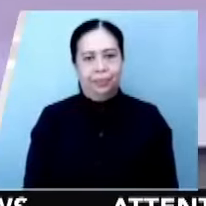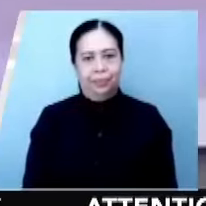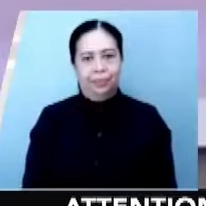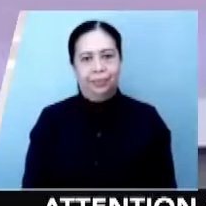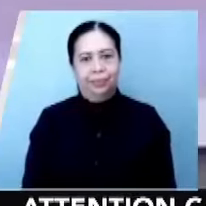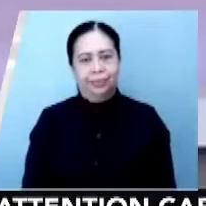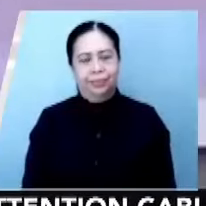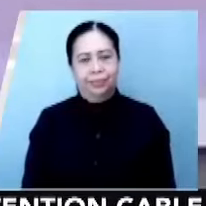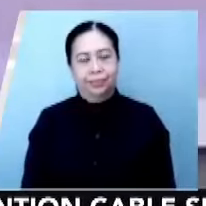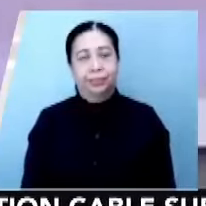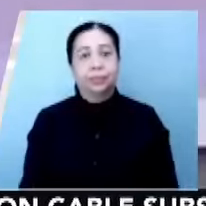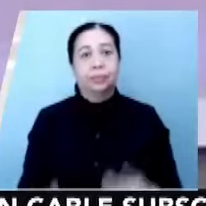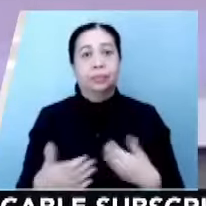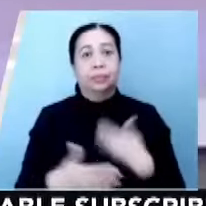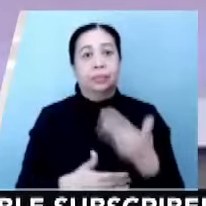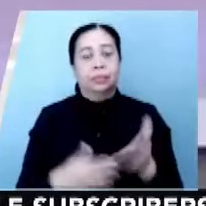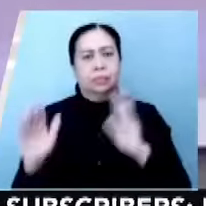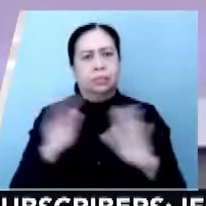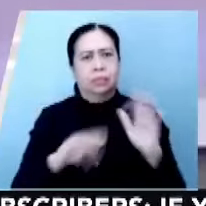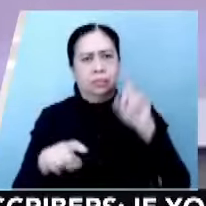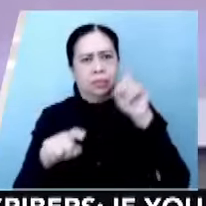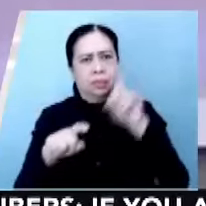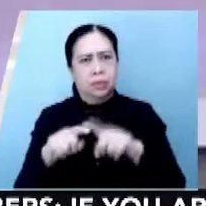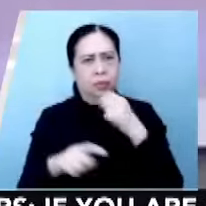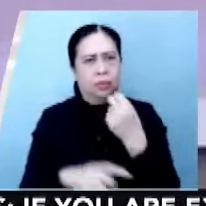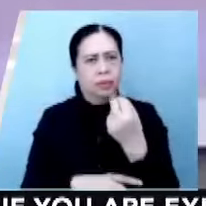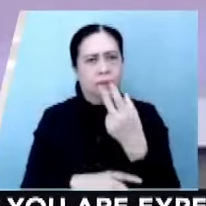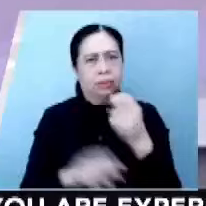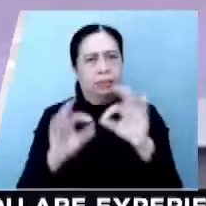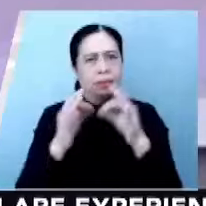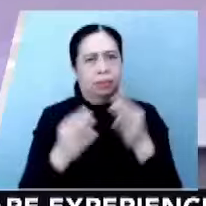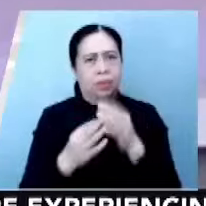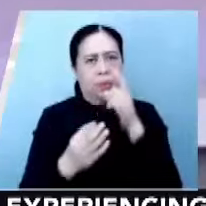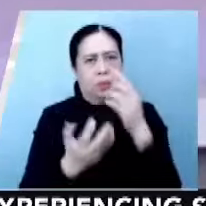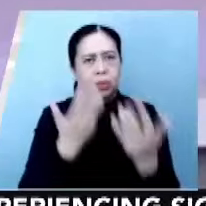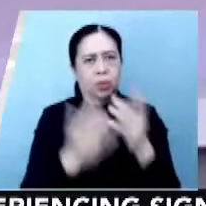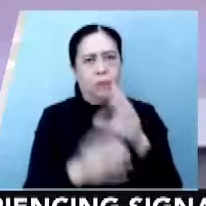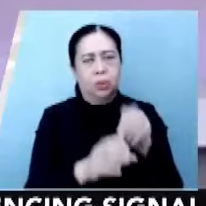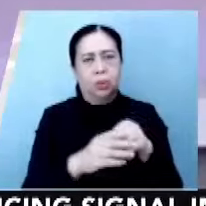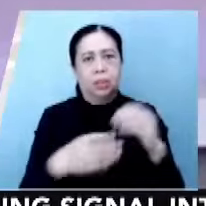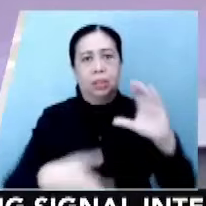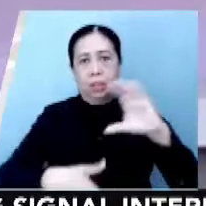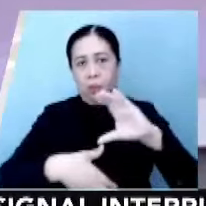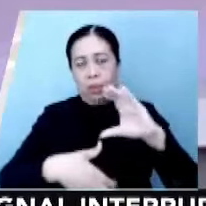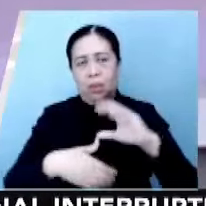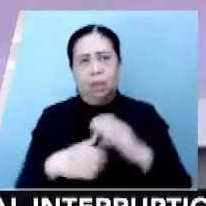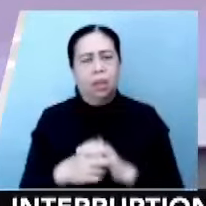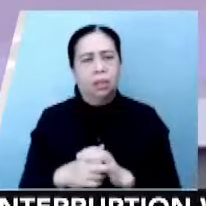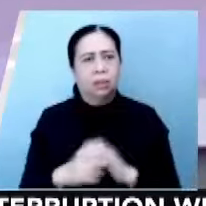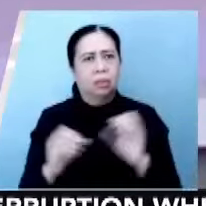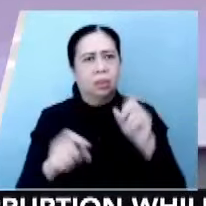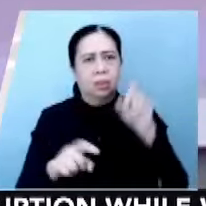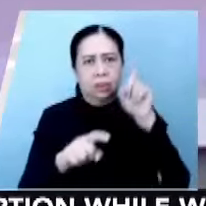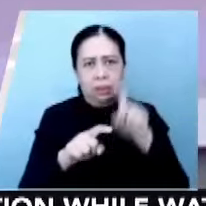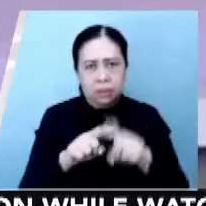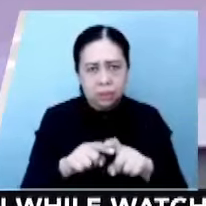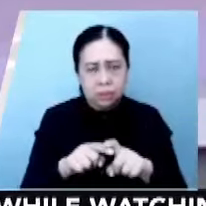Problema ngayon ang matitirhan para sa 13 pamilyang nasunugan sa lungsod ng Caloocan. Wala na nga matutuluyan, wala pa